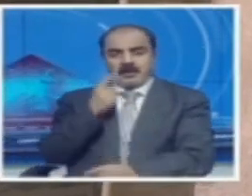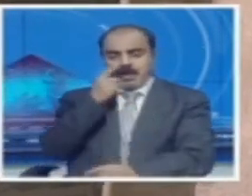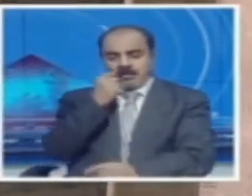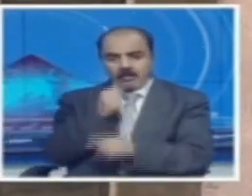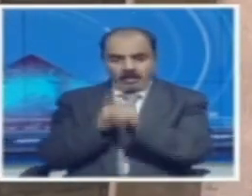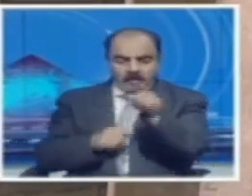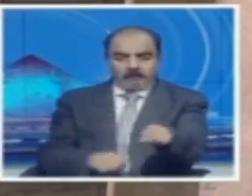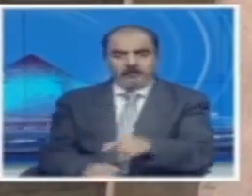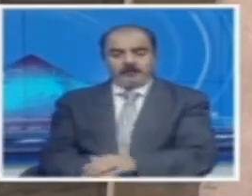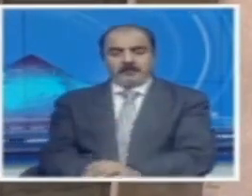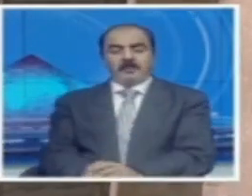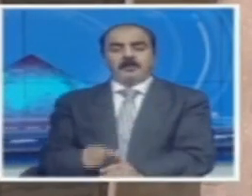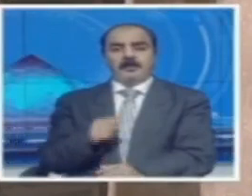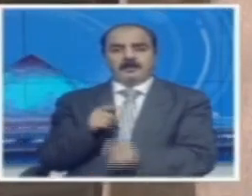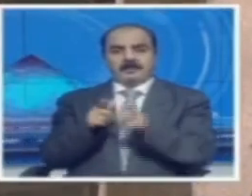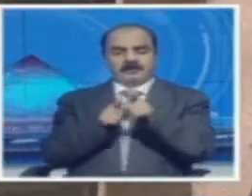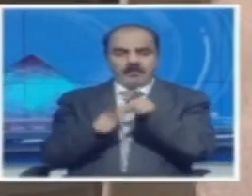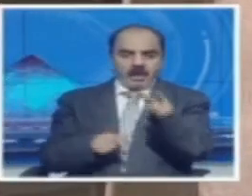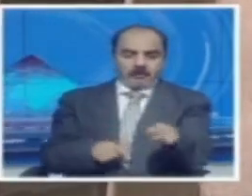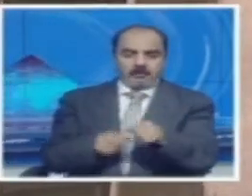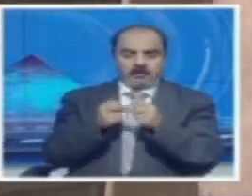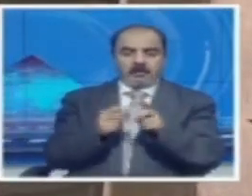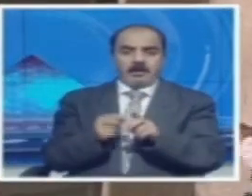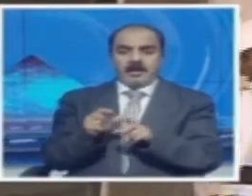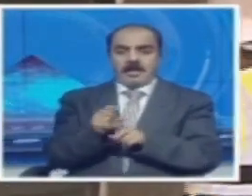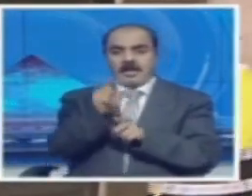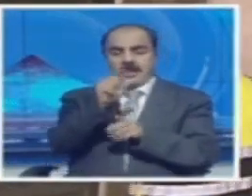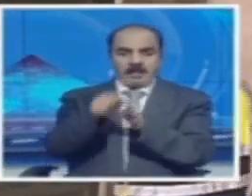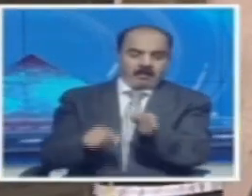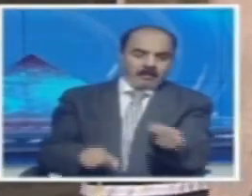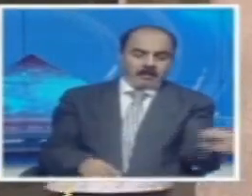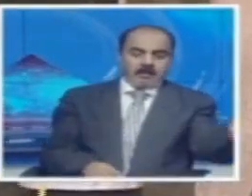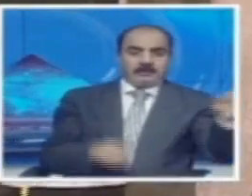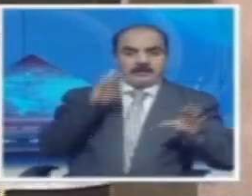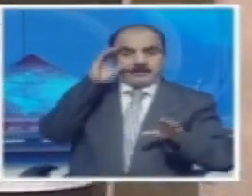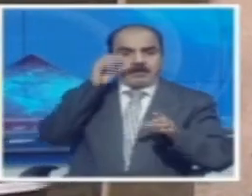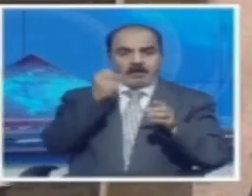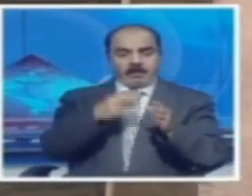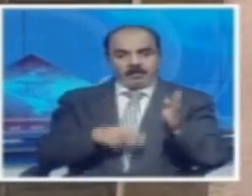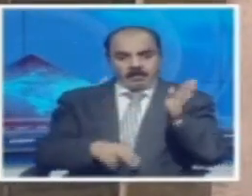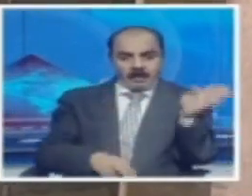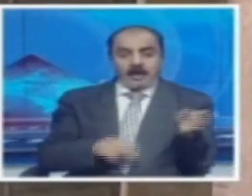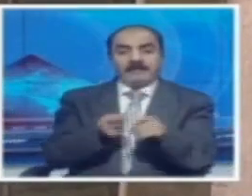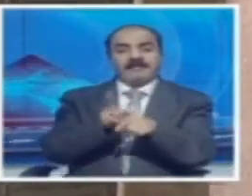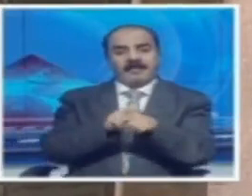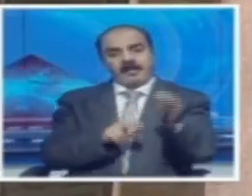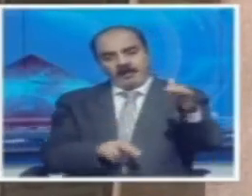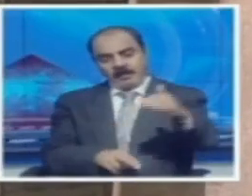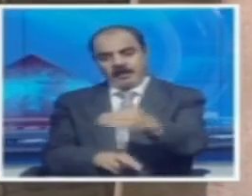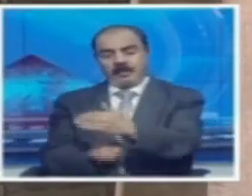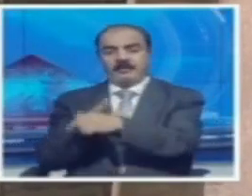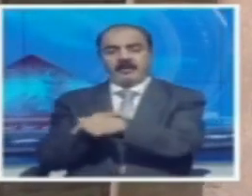ومن محطة ناصر لمسبيرو، بعدين بنعدي النيل نخش محطة الزمالك وننزل تحت النيل مرة تانية من